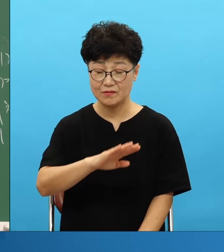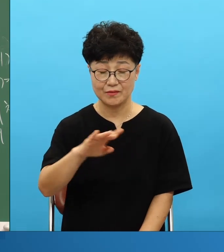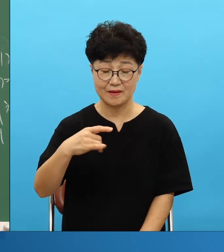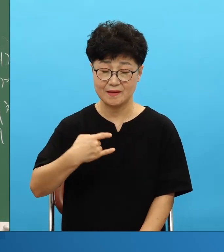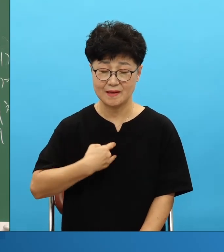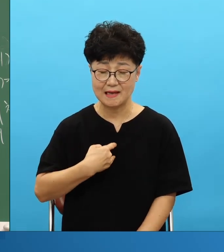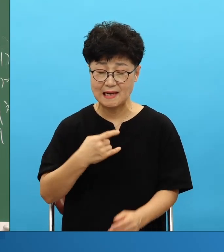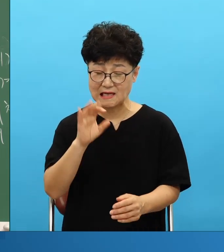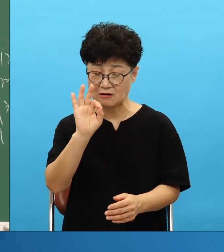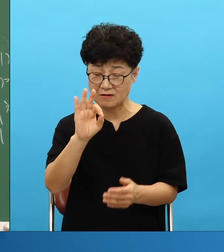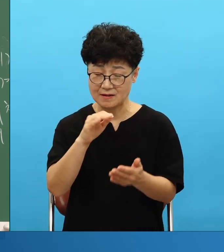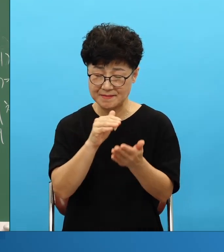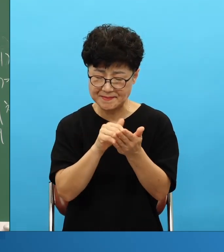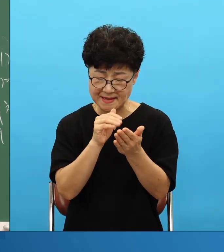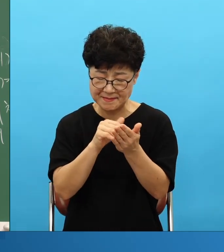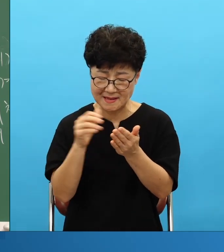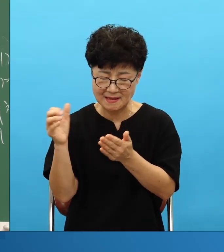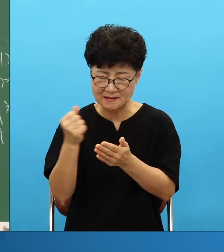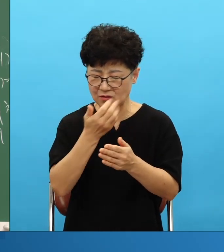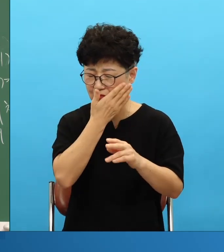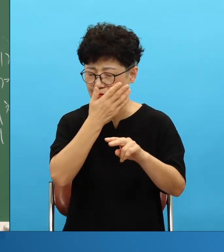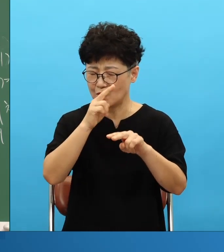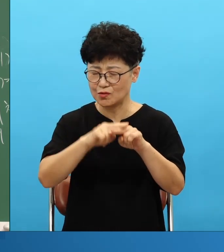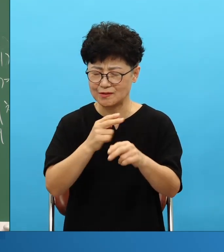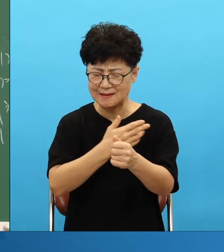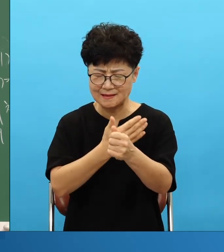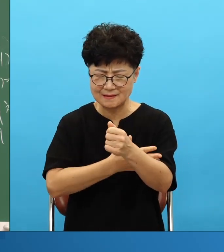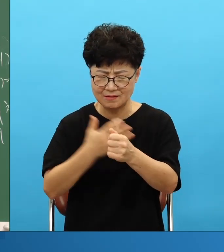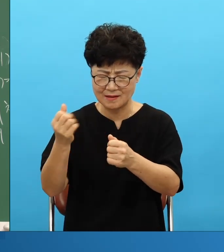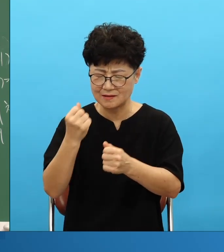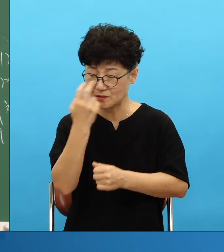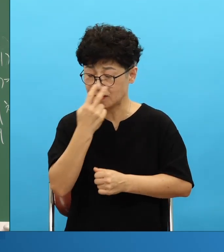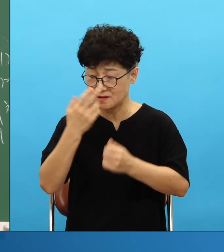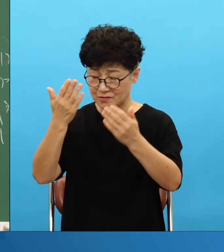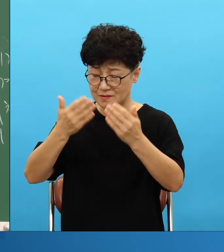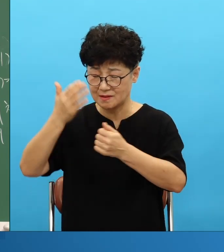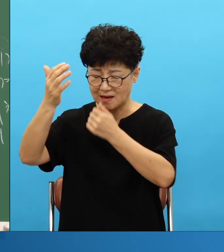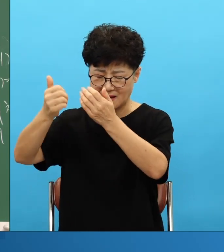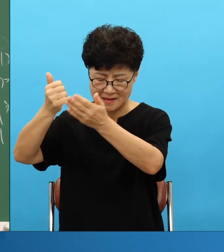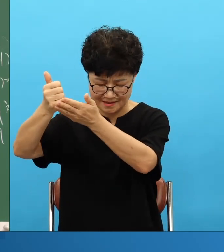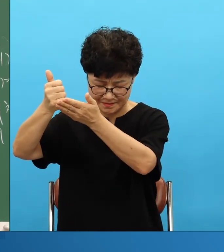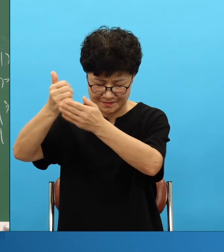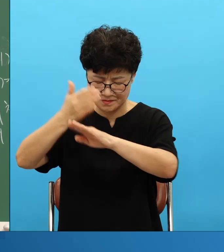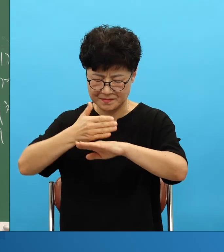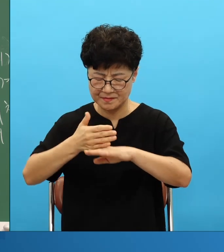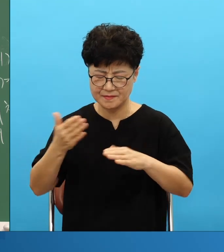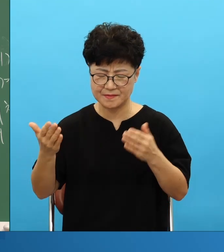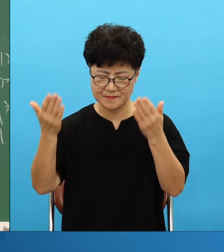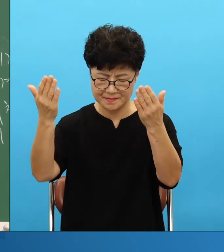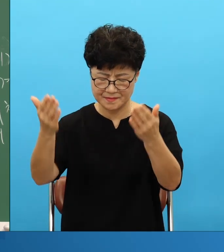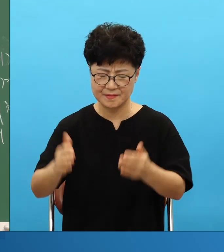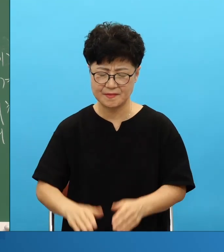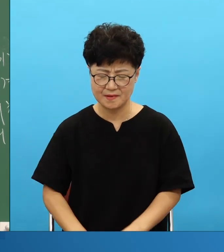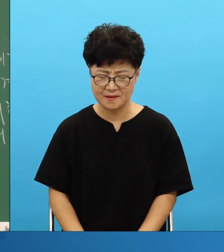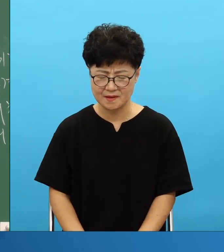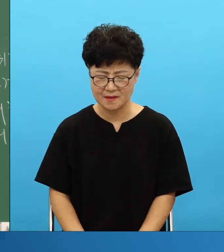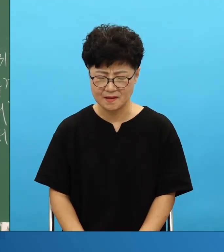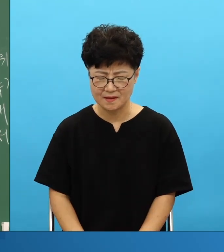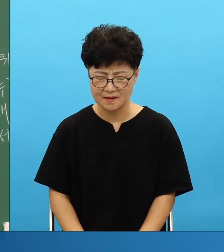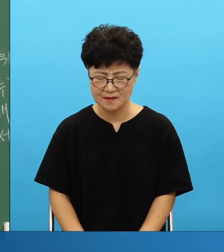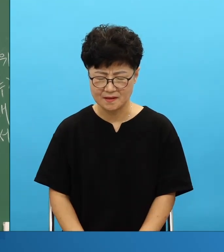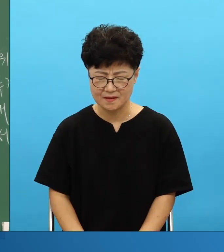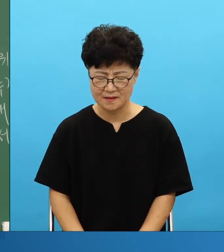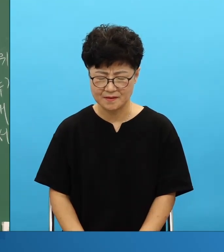10가지 비밀로 보좌의 능력을 지키시는 하나님께 감사를 We thank you, 드립니다. Lord, for guarding us with the blessings of the throne as well as the